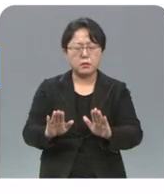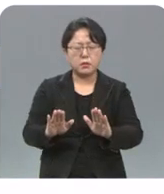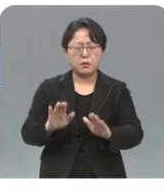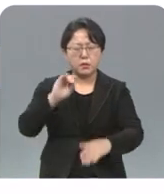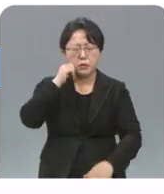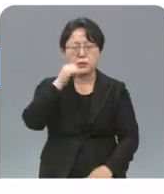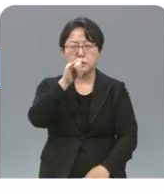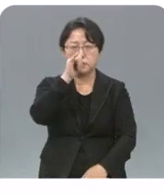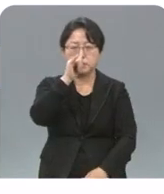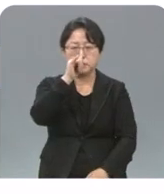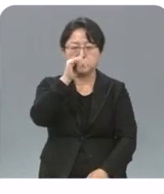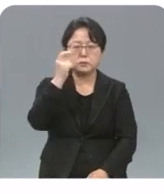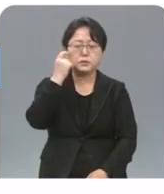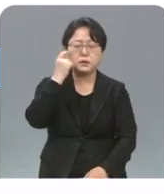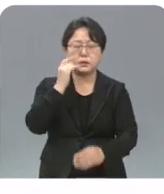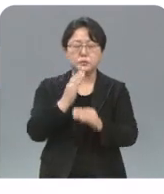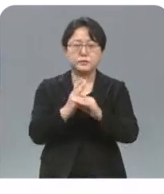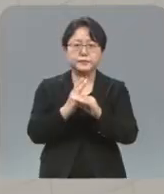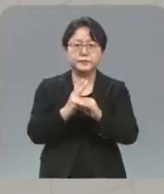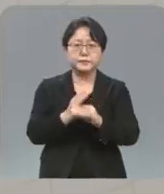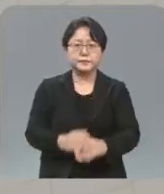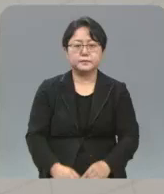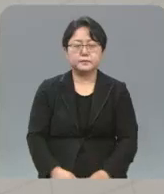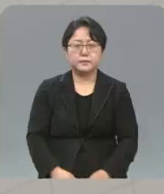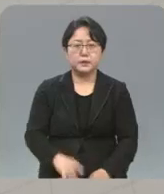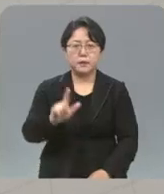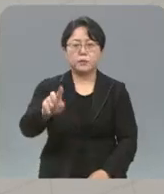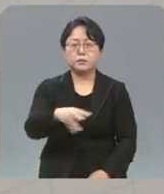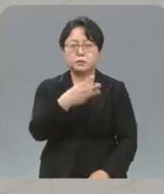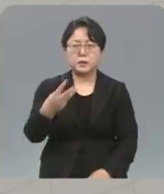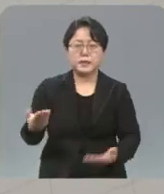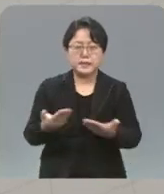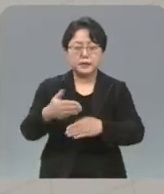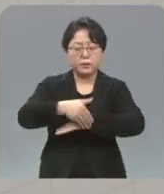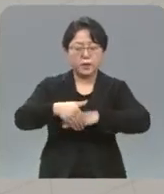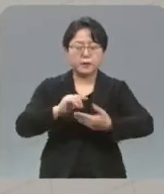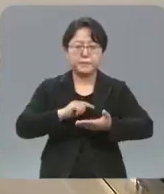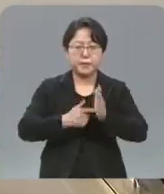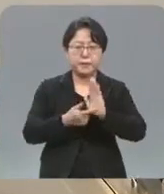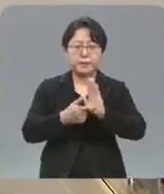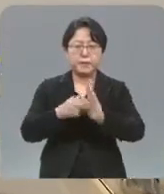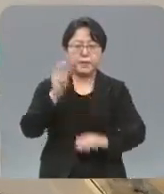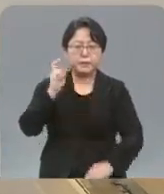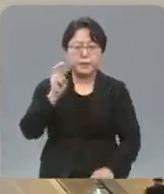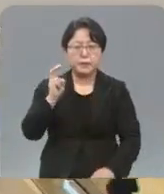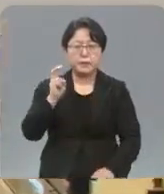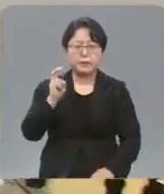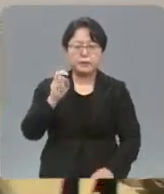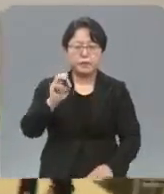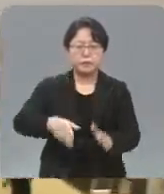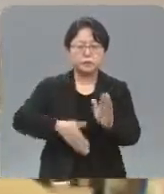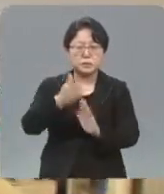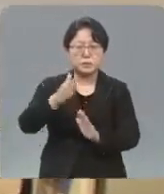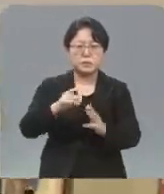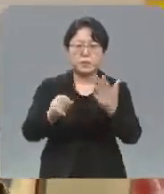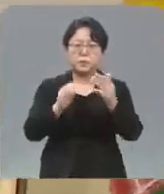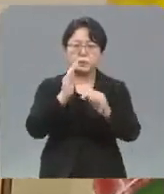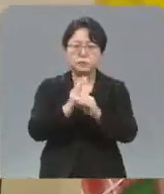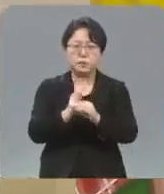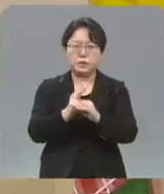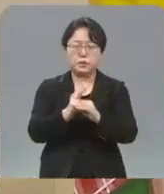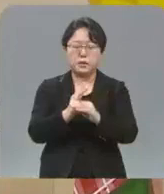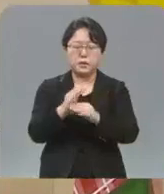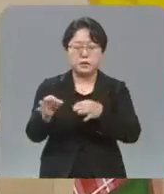좀 어려움이 있다고 저희들은 보고 있습니다. 롯데 측도 사업 구상을 제시할 것으로 알려진 가운데 광주시는 이달 안에